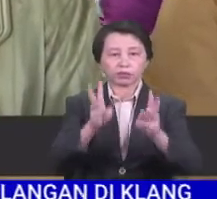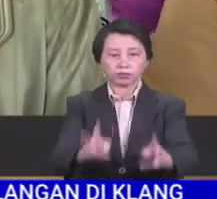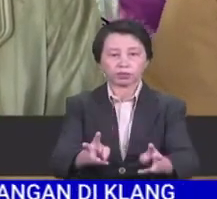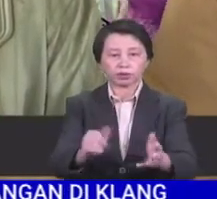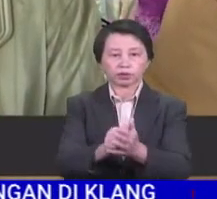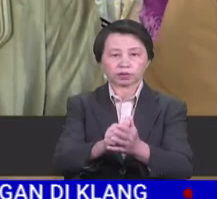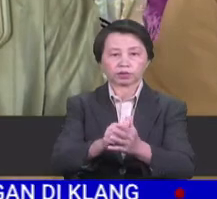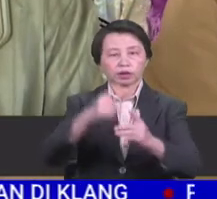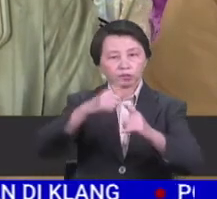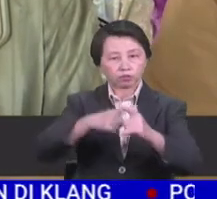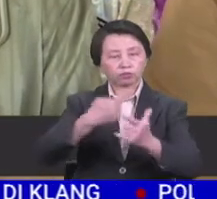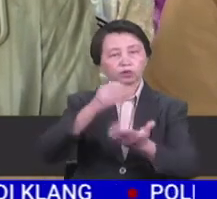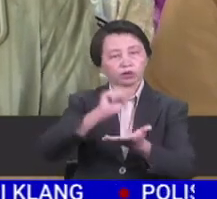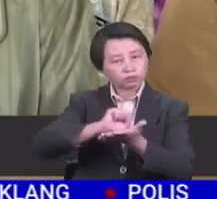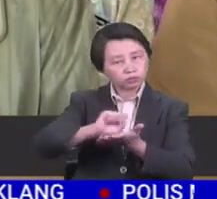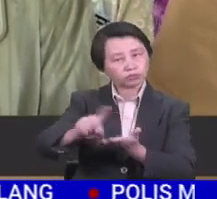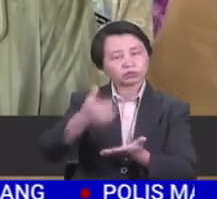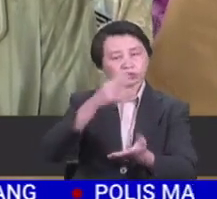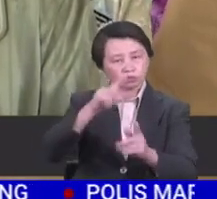this Holy month